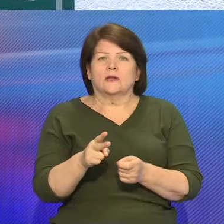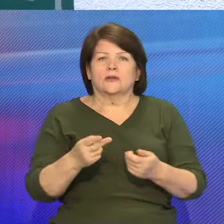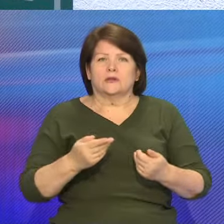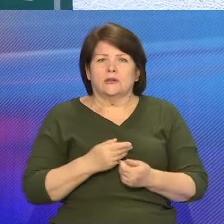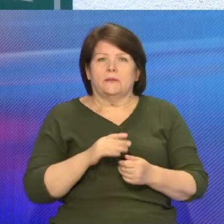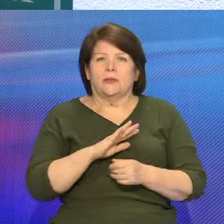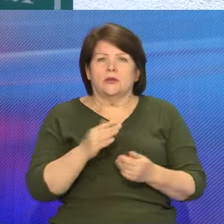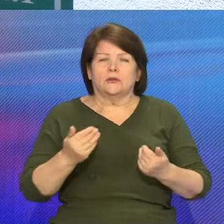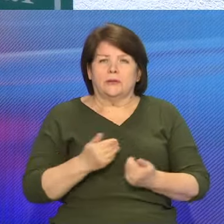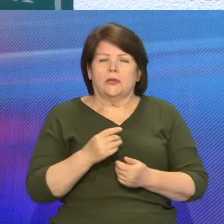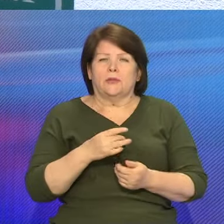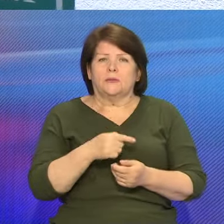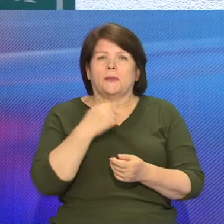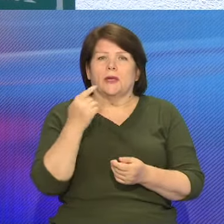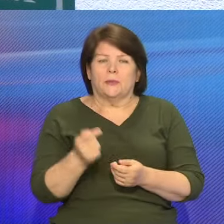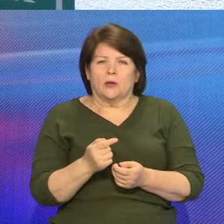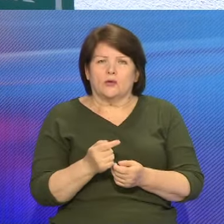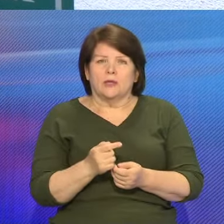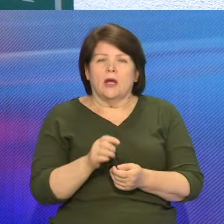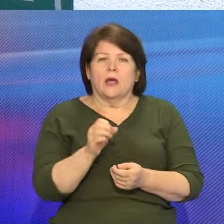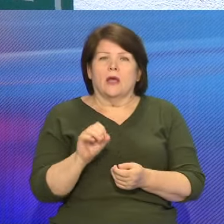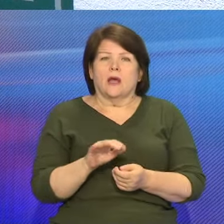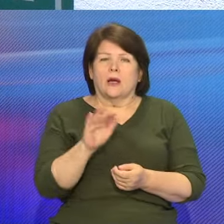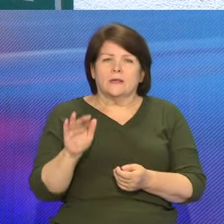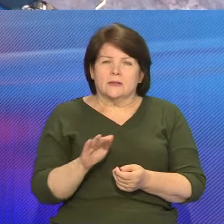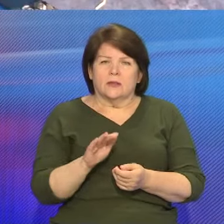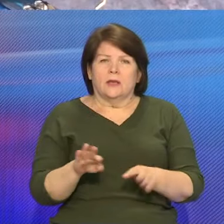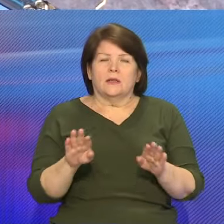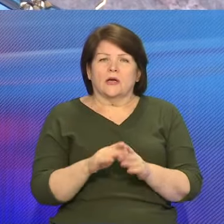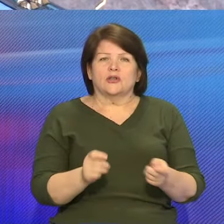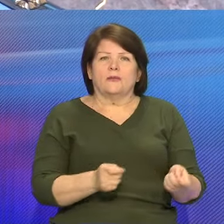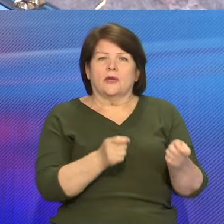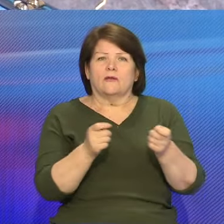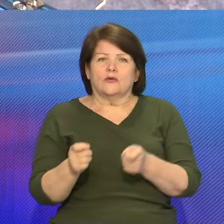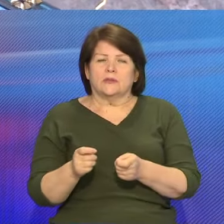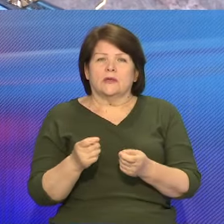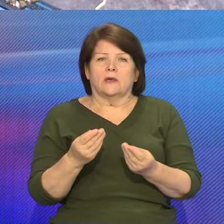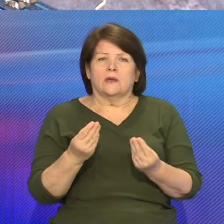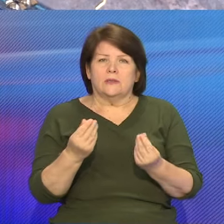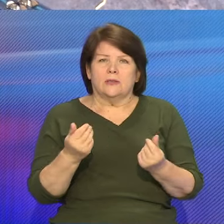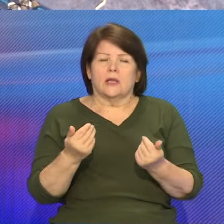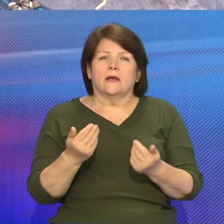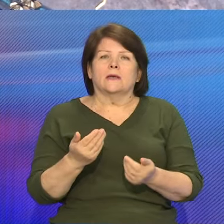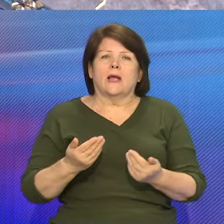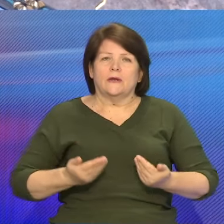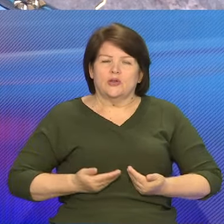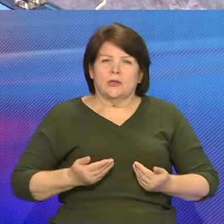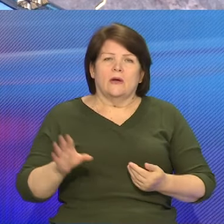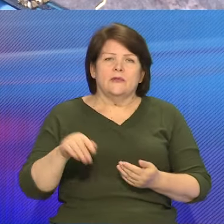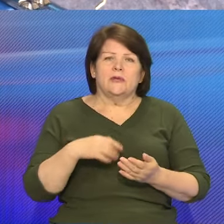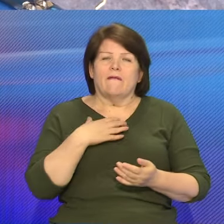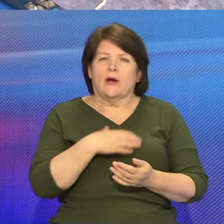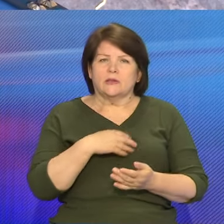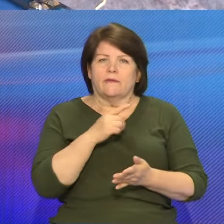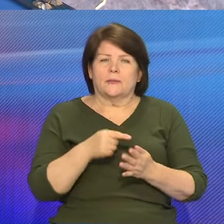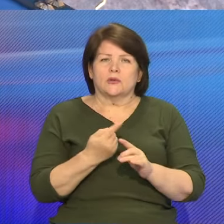нерезидентами Республики Беларусь и ЕАЭС, а также вопросы перемещения наличных денежных средств. То есть все актуальные вопросы, которые,